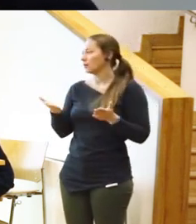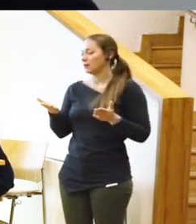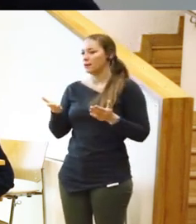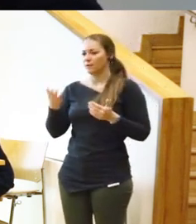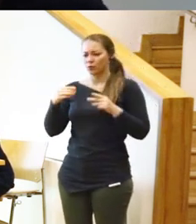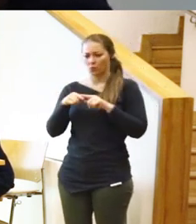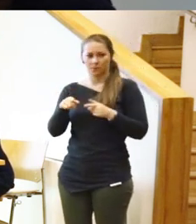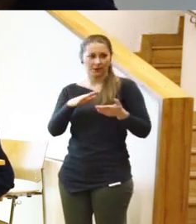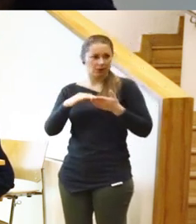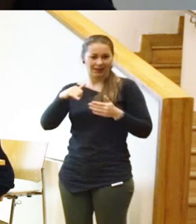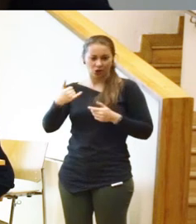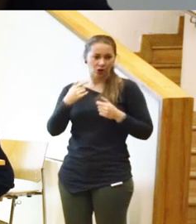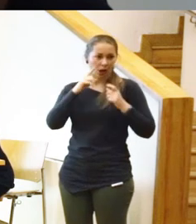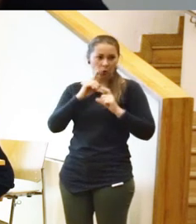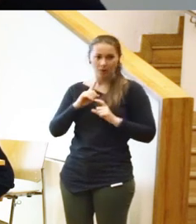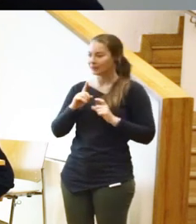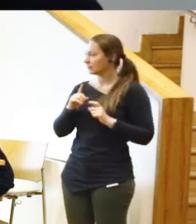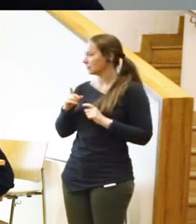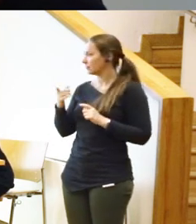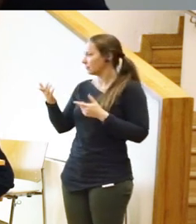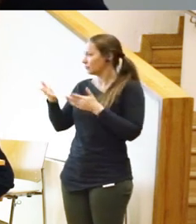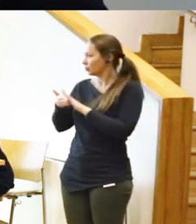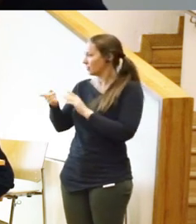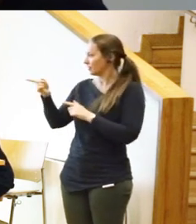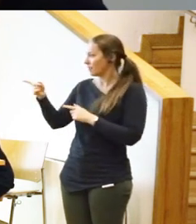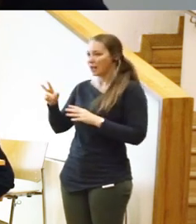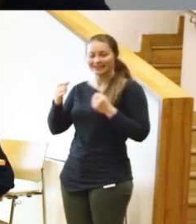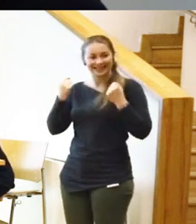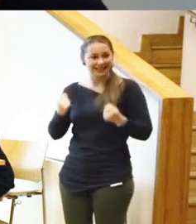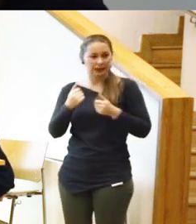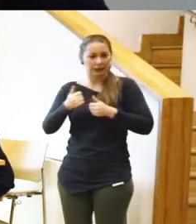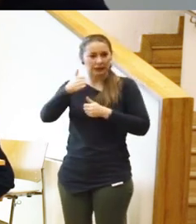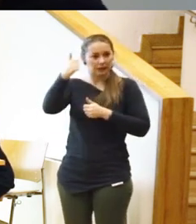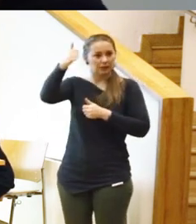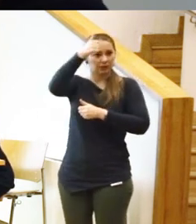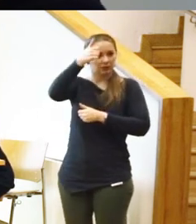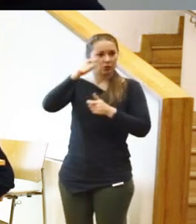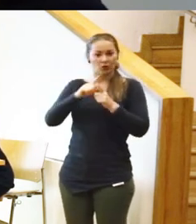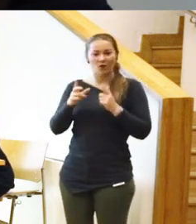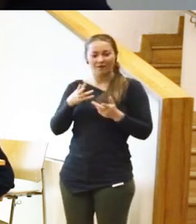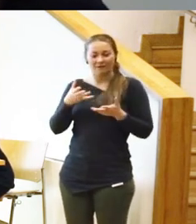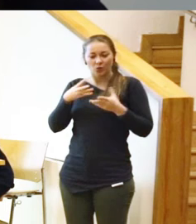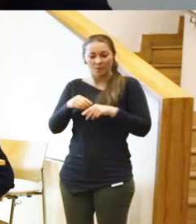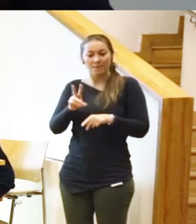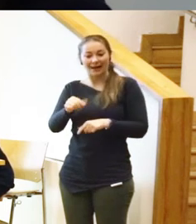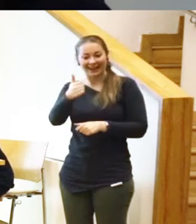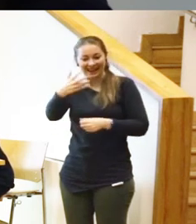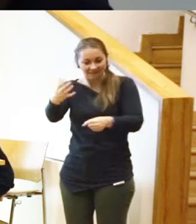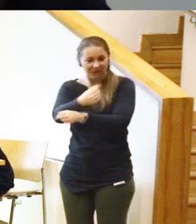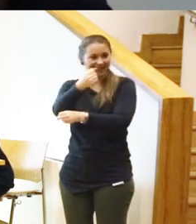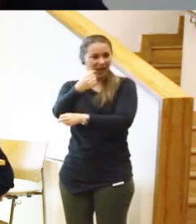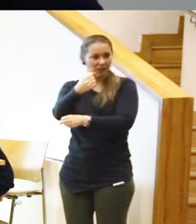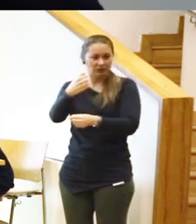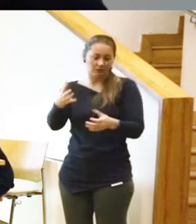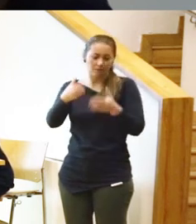teda vy organizujete něco, co je extrémně jako hierarchizované tím, že tam je jeden vítěz, vy se snažíte to nějakým způsobem rozbít, ale